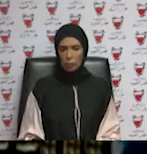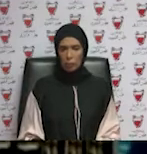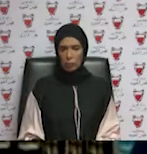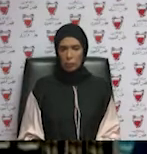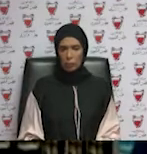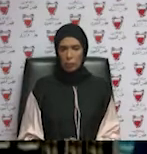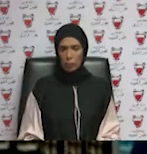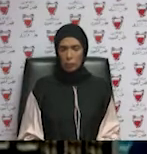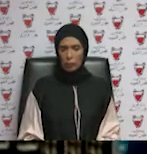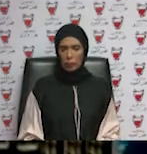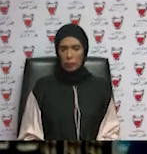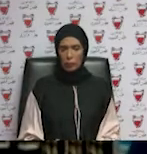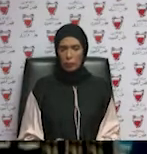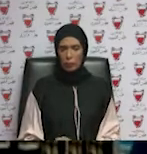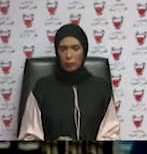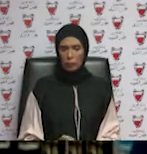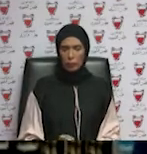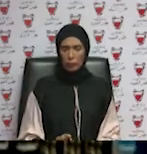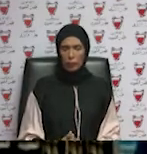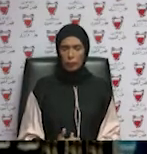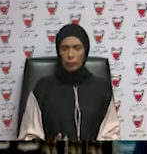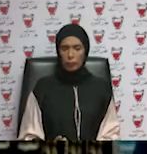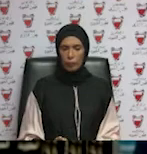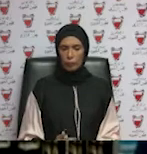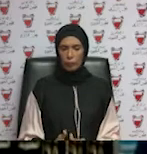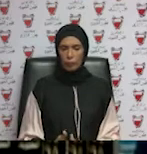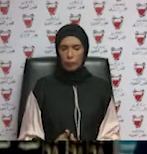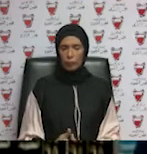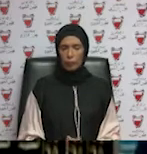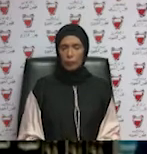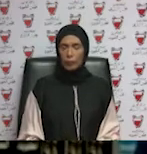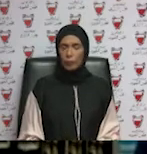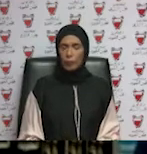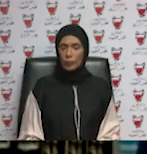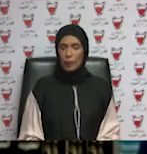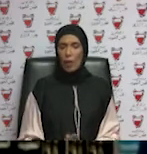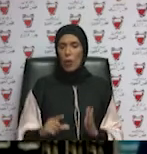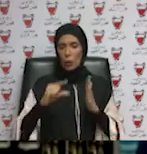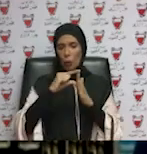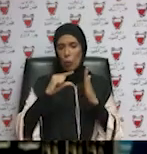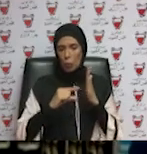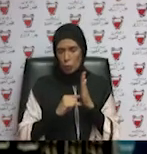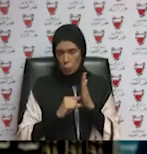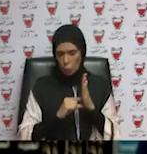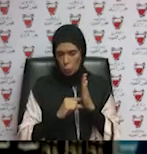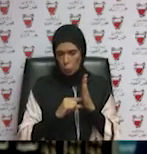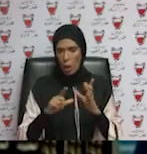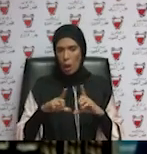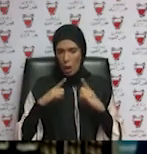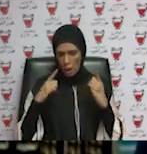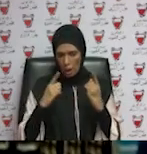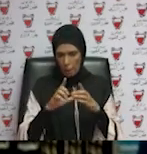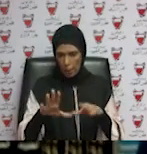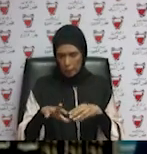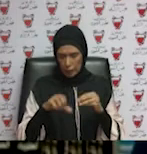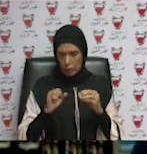المعنية، فهمي الشخصي وأتمنى أن أكون مصيب في ذلك، في أن اللجنة تنتهي من مناقشة